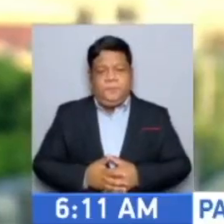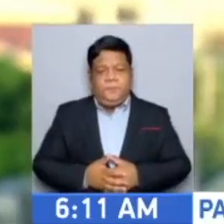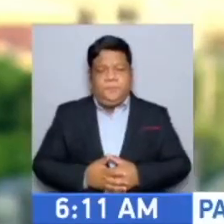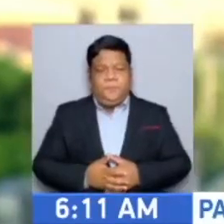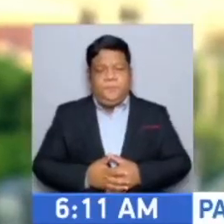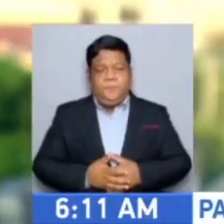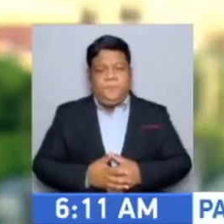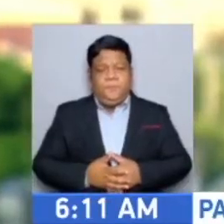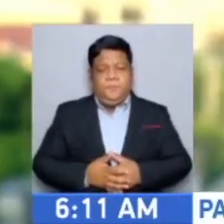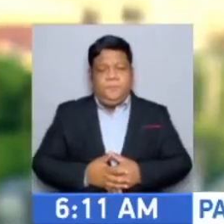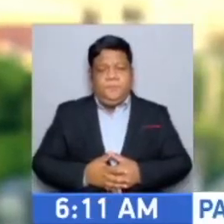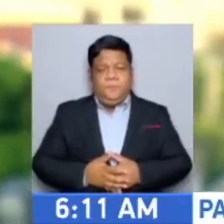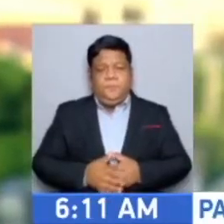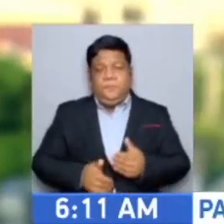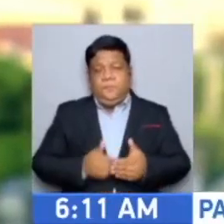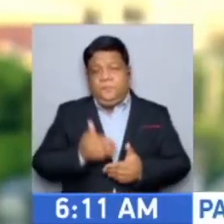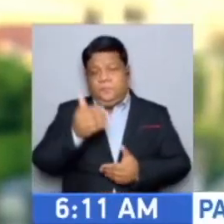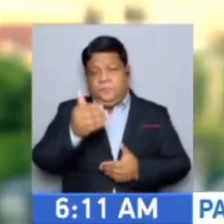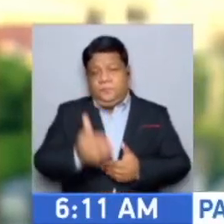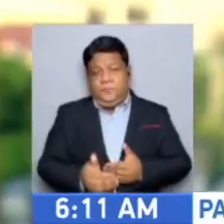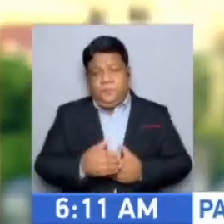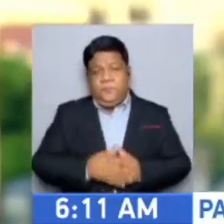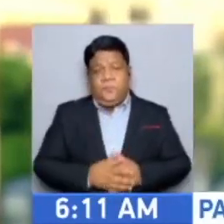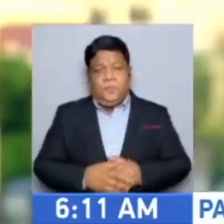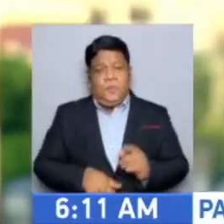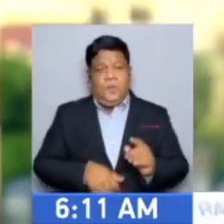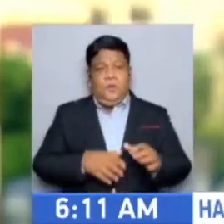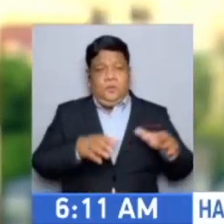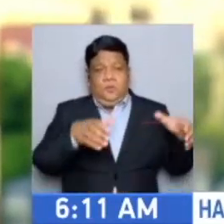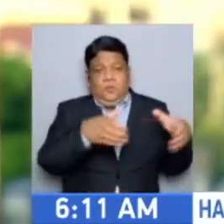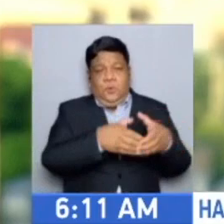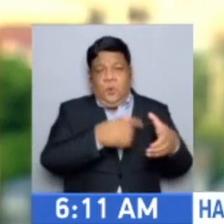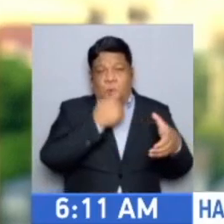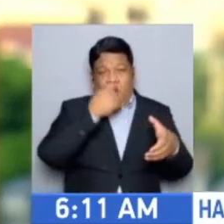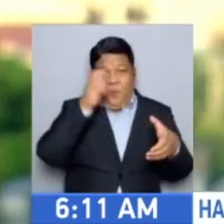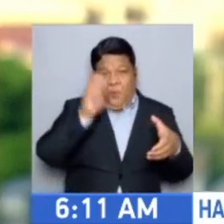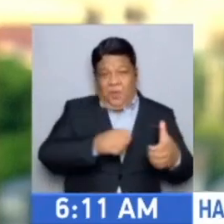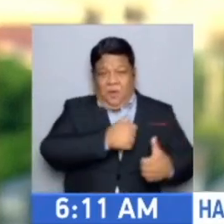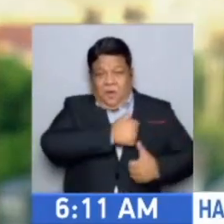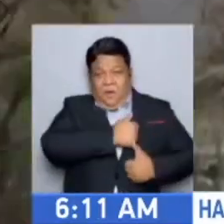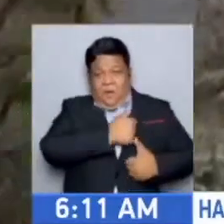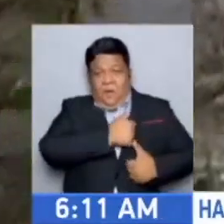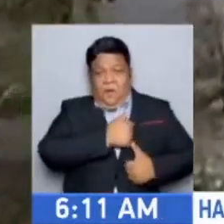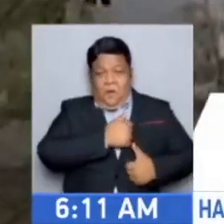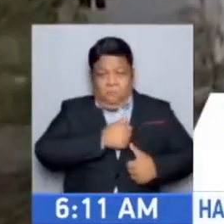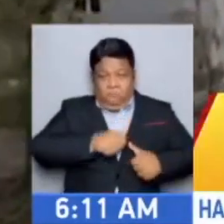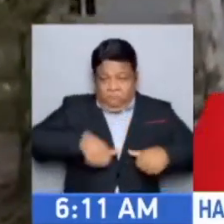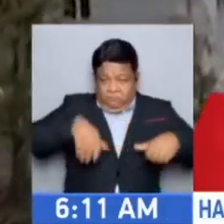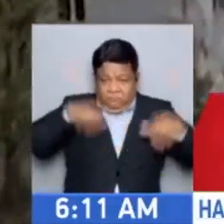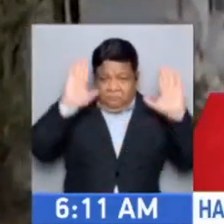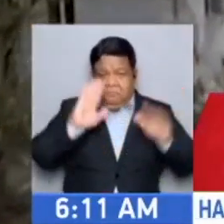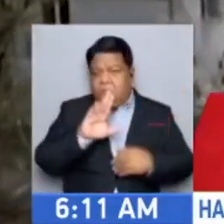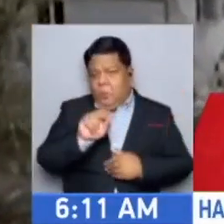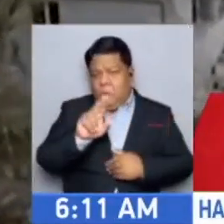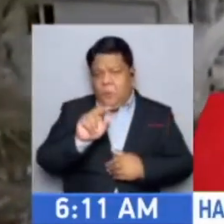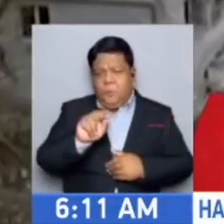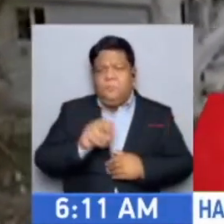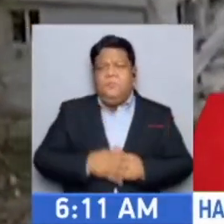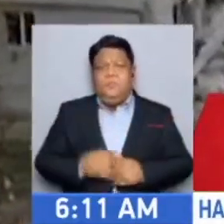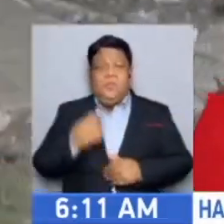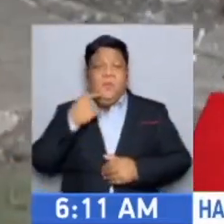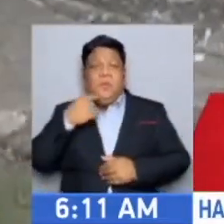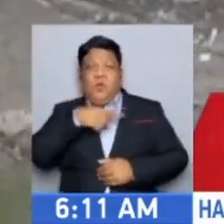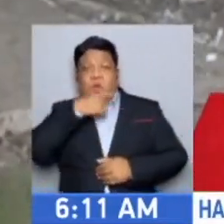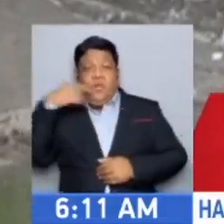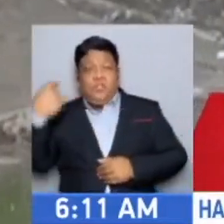Hindi sumuko ang Ukrainian troops na nasa Mariupol sa kabila ng ultimatum ng Russia. Surrender or die, yan ang naging babala ng